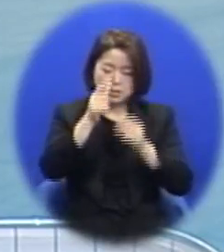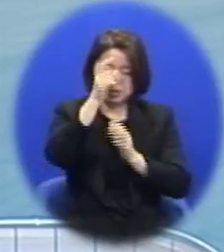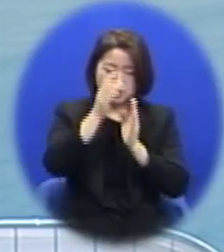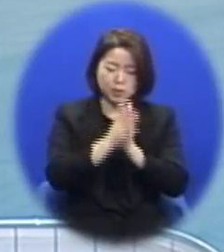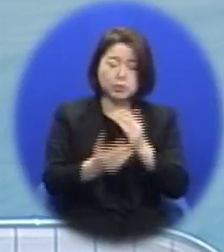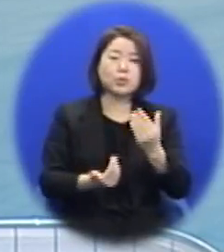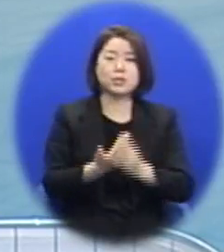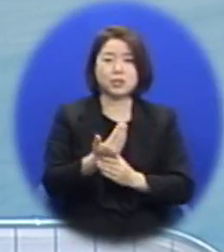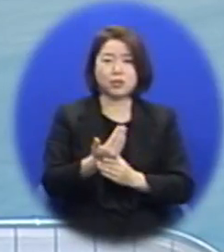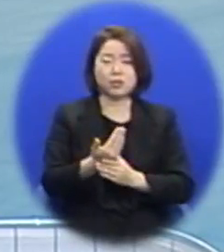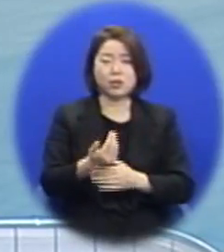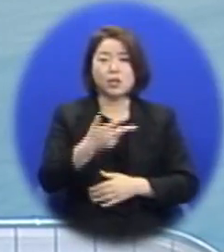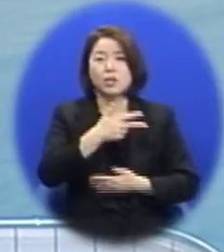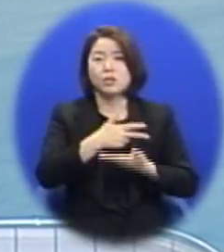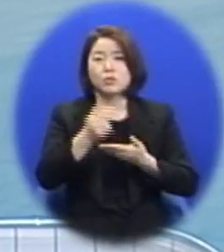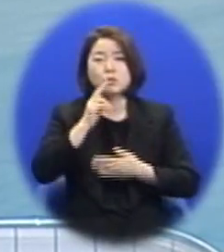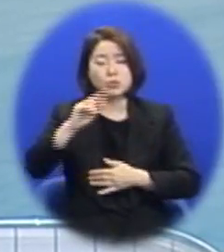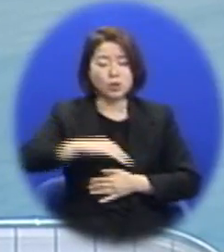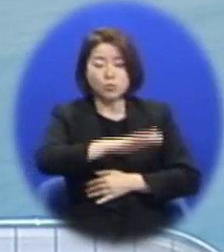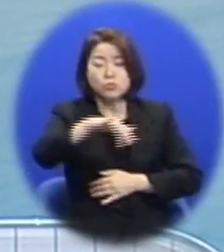주여 우리에게도 말씀해 주옵소서.